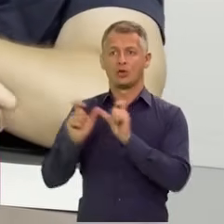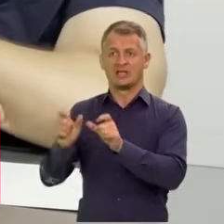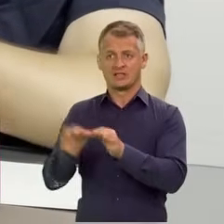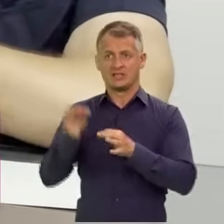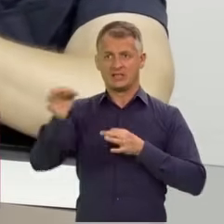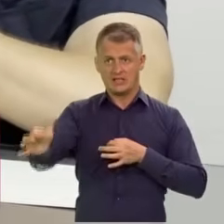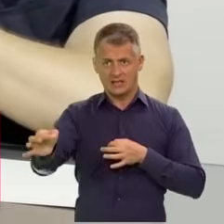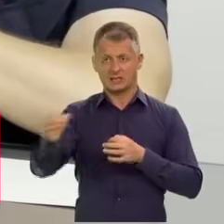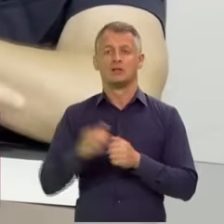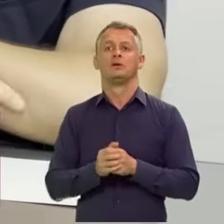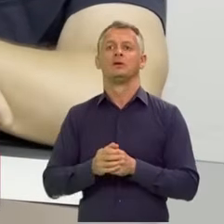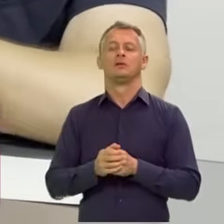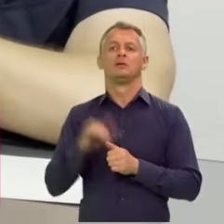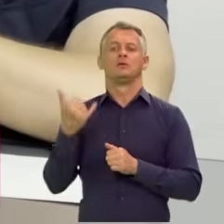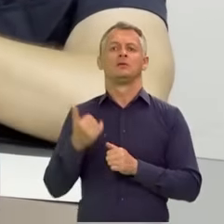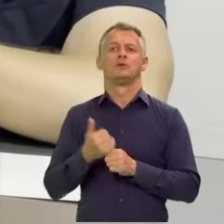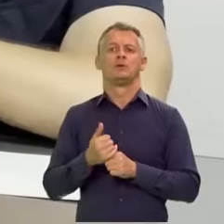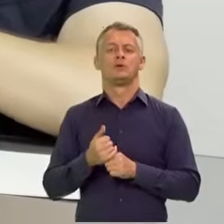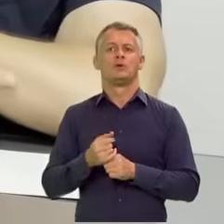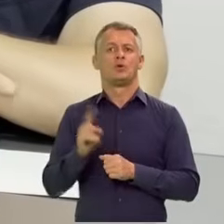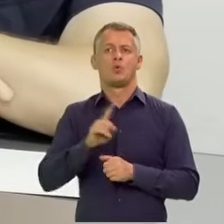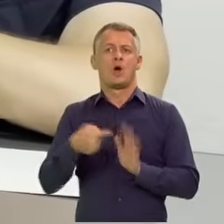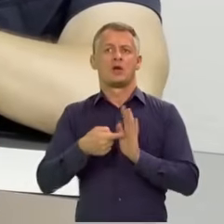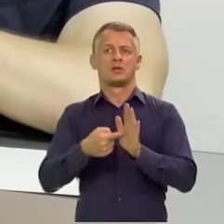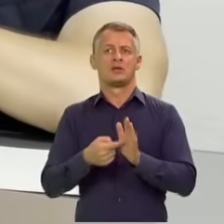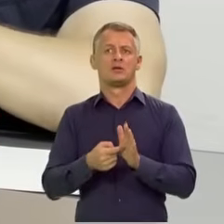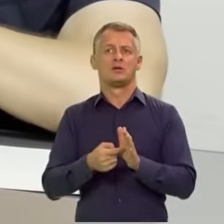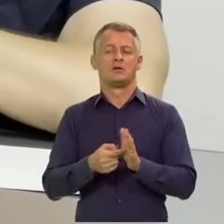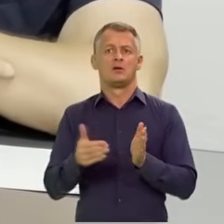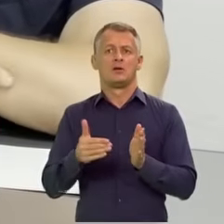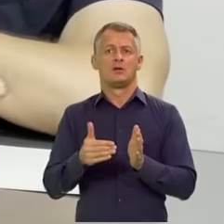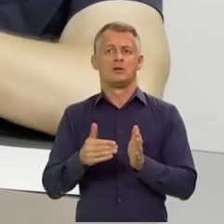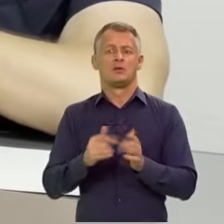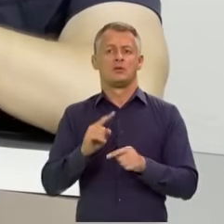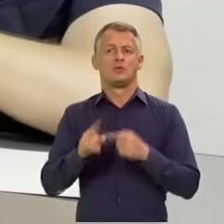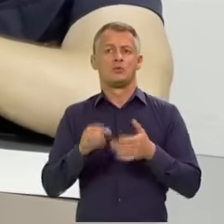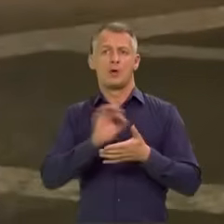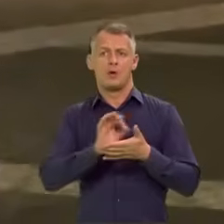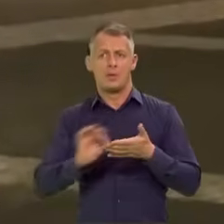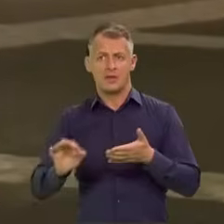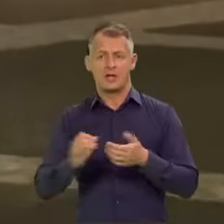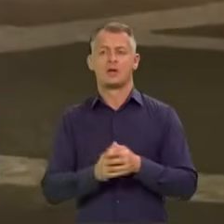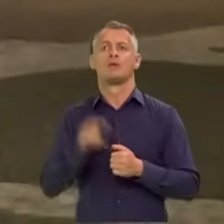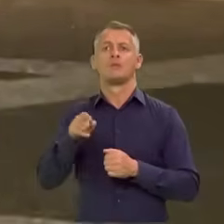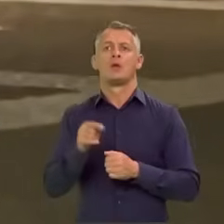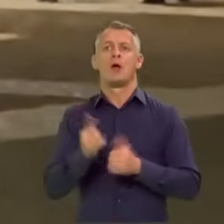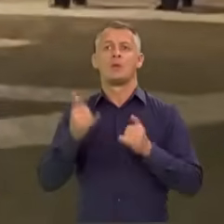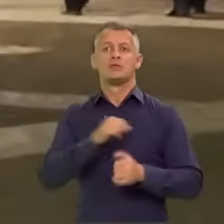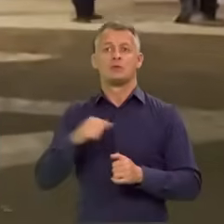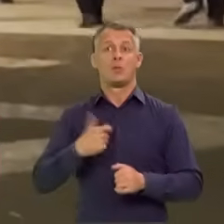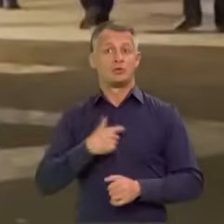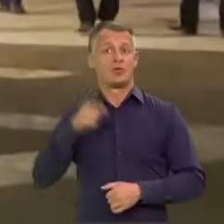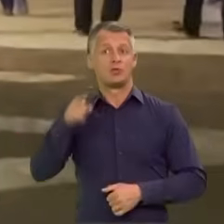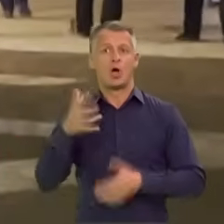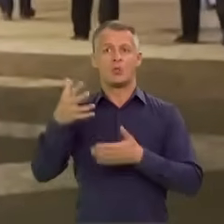întocmit formularul de evaluare a riscului și nu a reieșit risc iminent în urma completării formularului. Acum singura lui șansă este